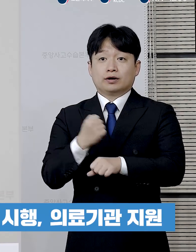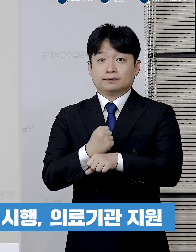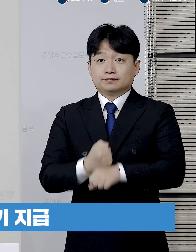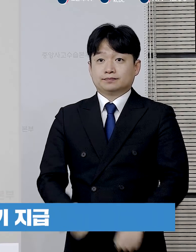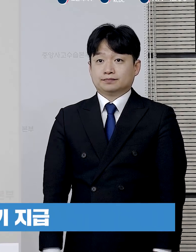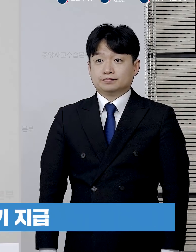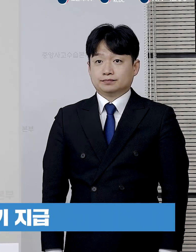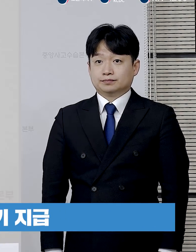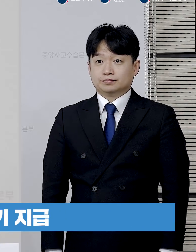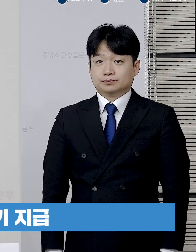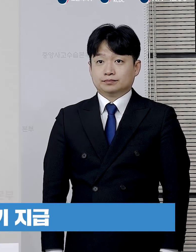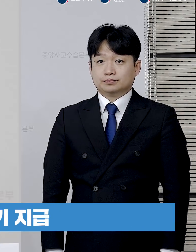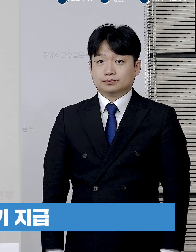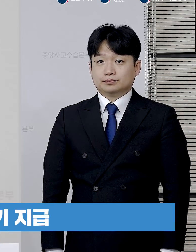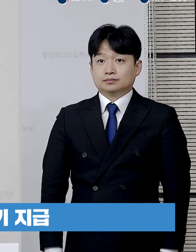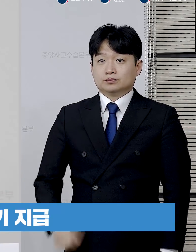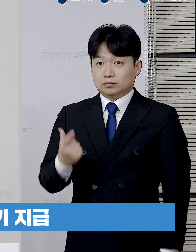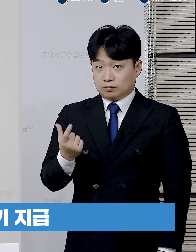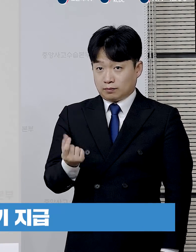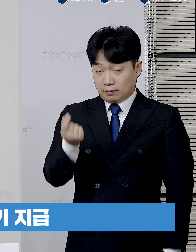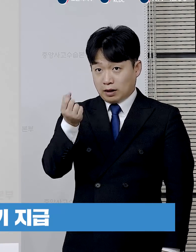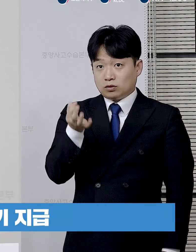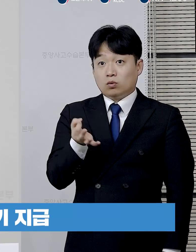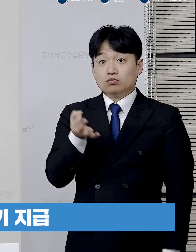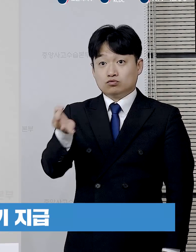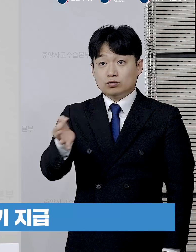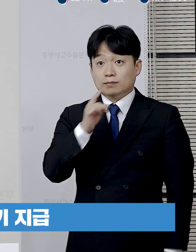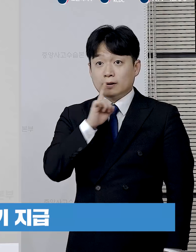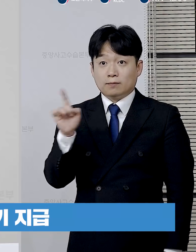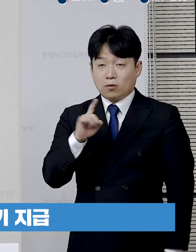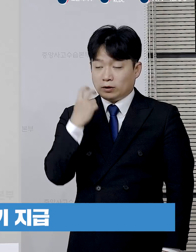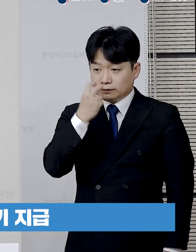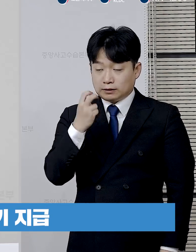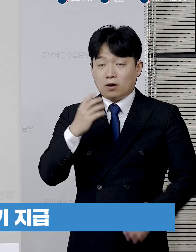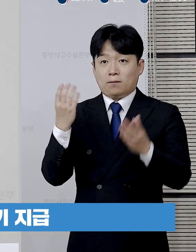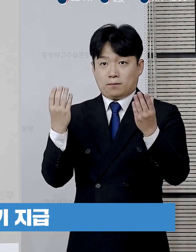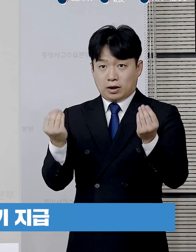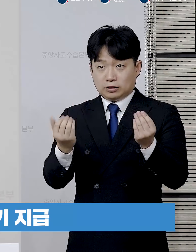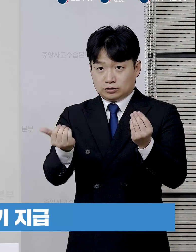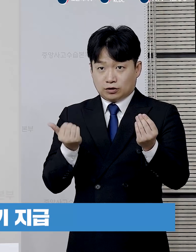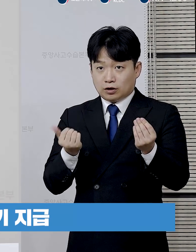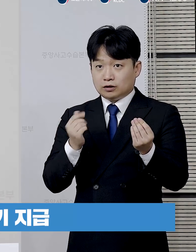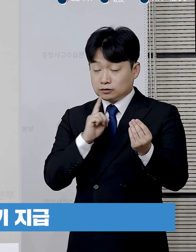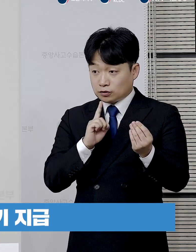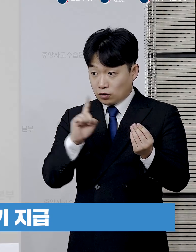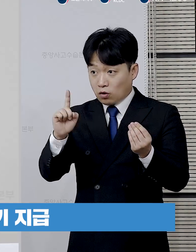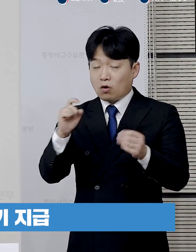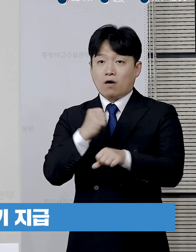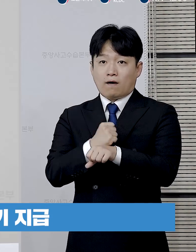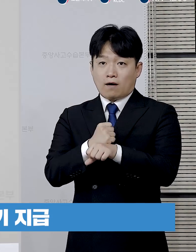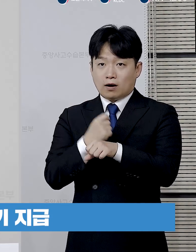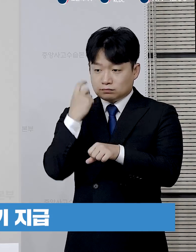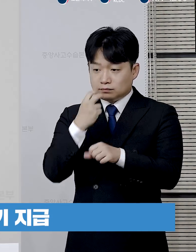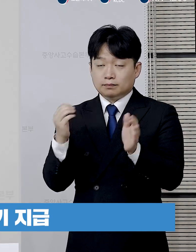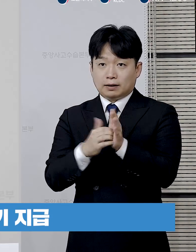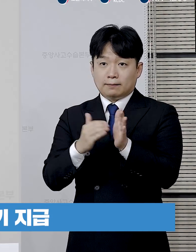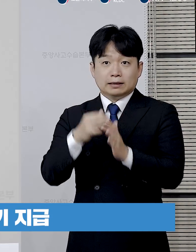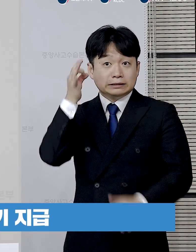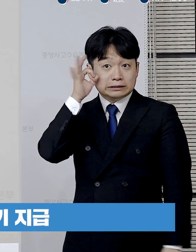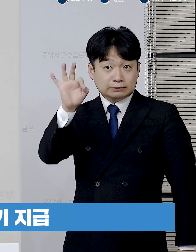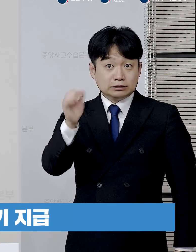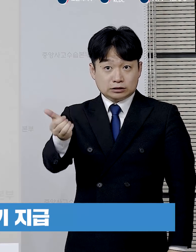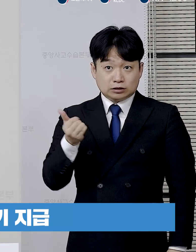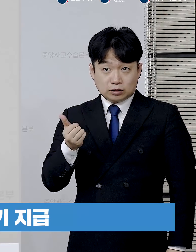합니다. 건강보험 급여비 조기 지급 특례는 심사 완료 전 청구 확인 절차만 거친 후에